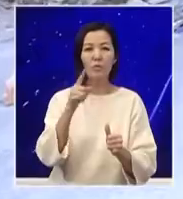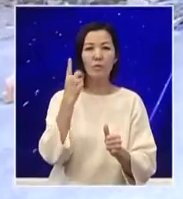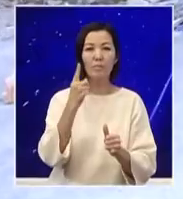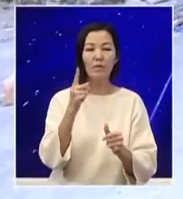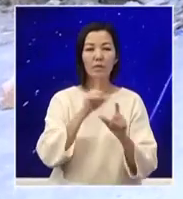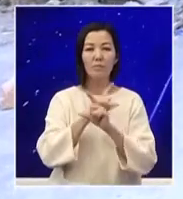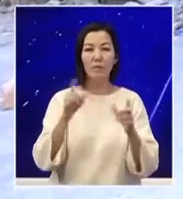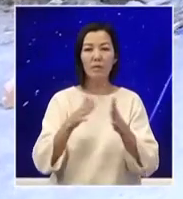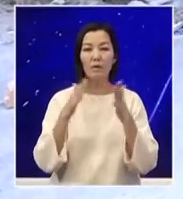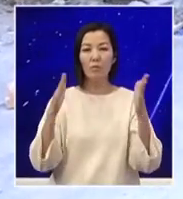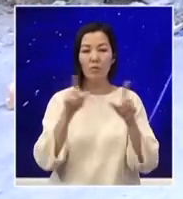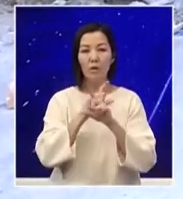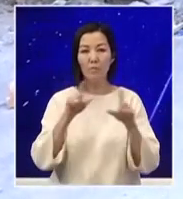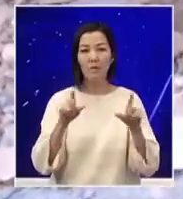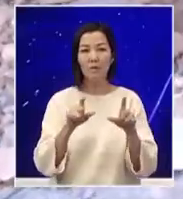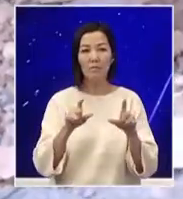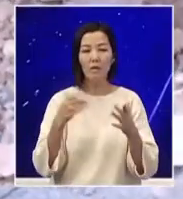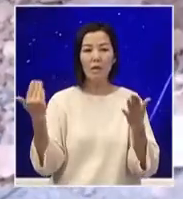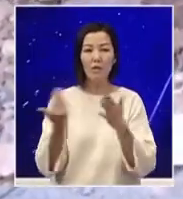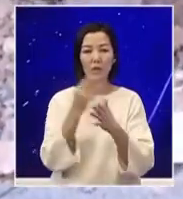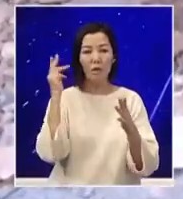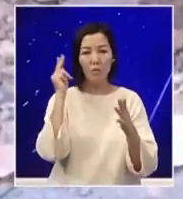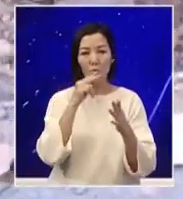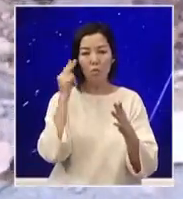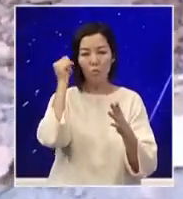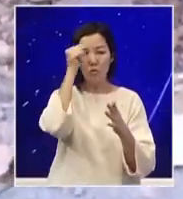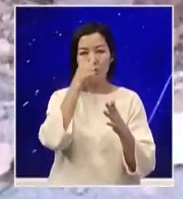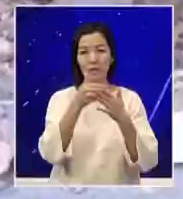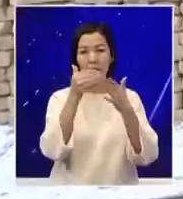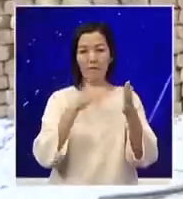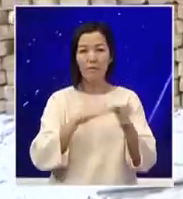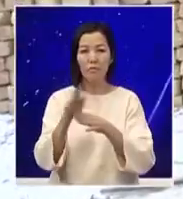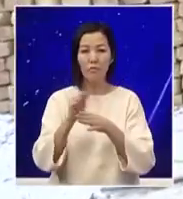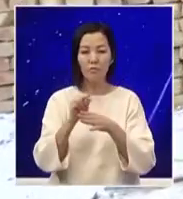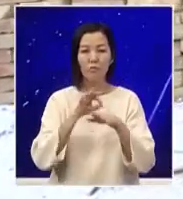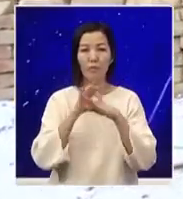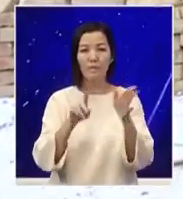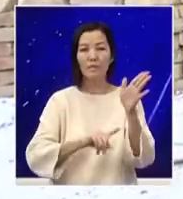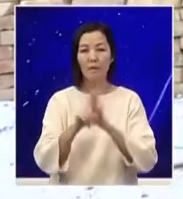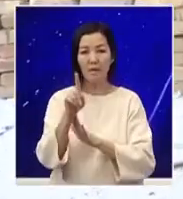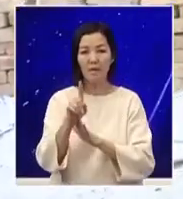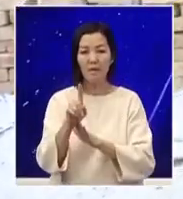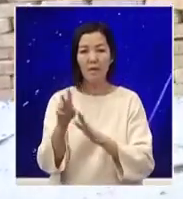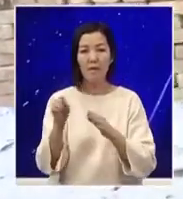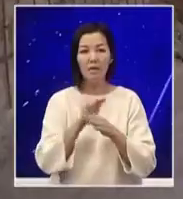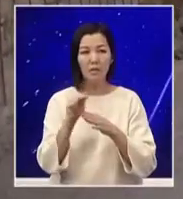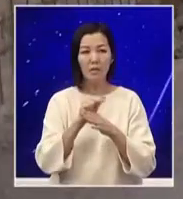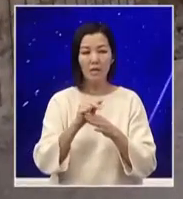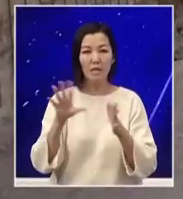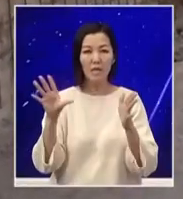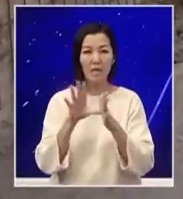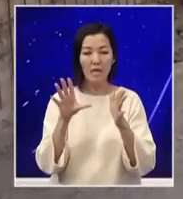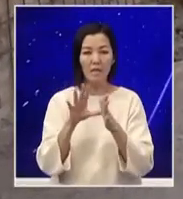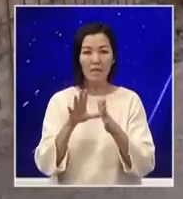қаладағы ең үлкен білім ошақтарының бірі. Жаңа оқу жылы алдында күрделі жөндеу жұмыстары басталған. Демонтаж бен жарық желілерін